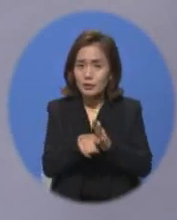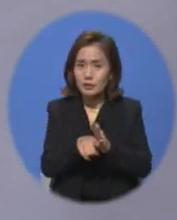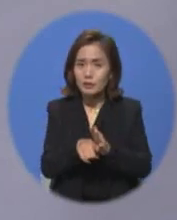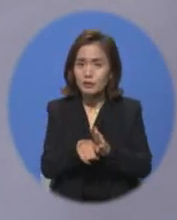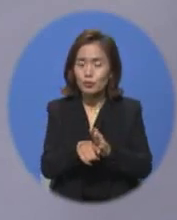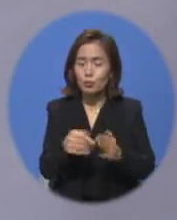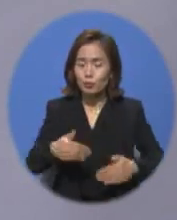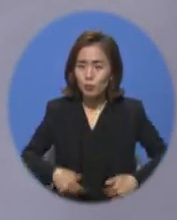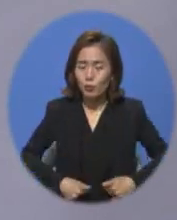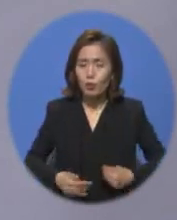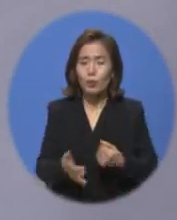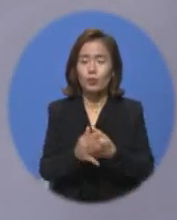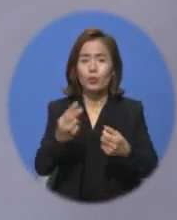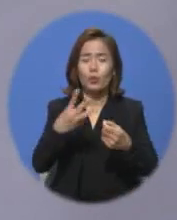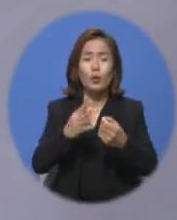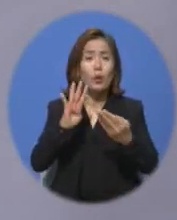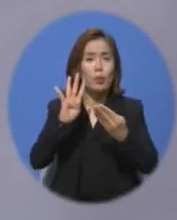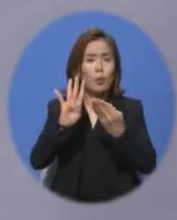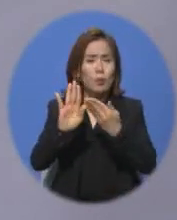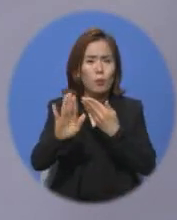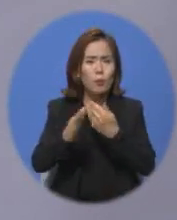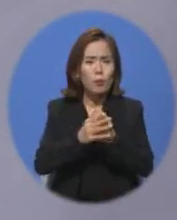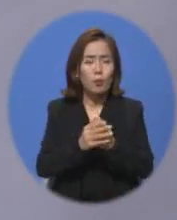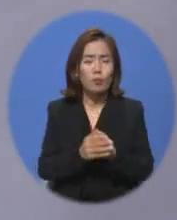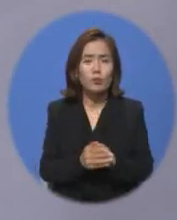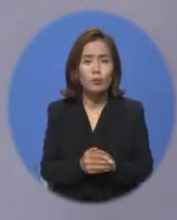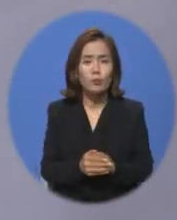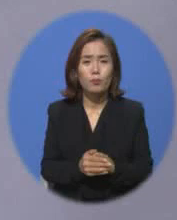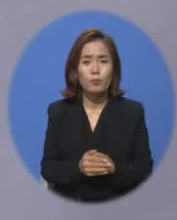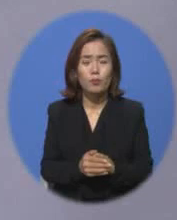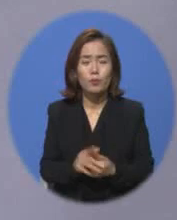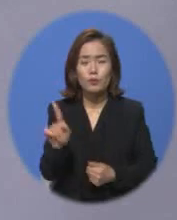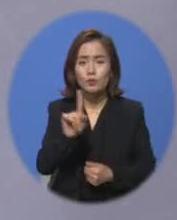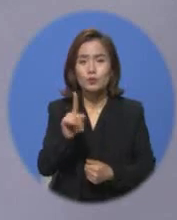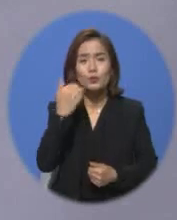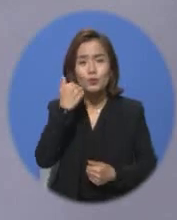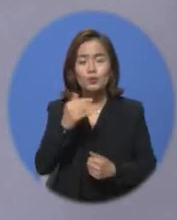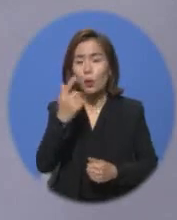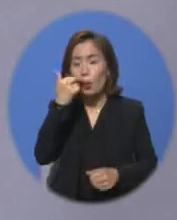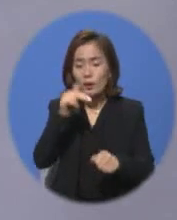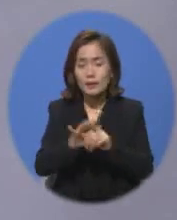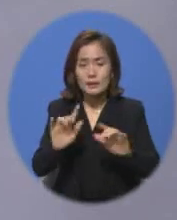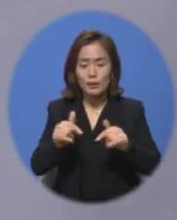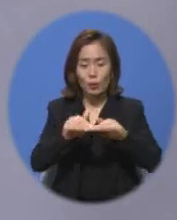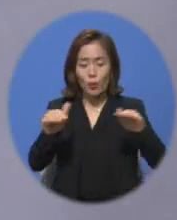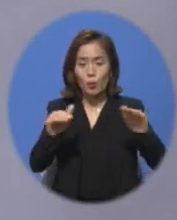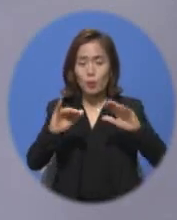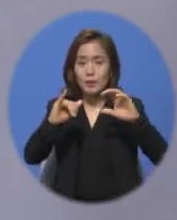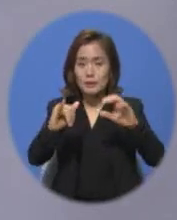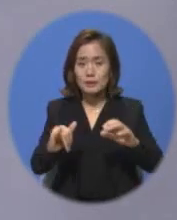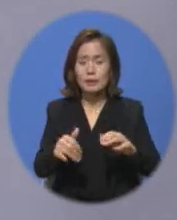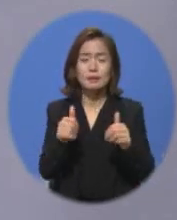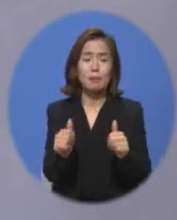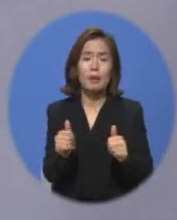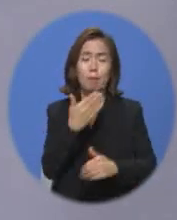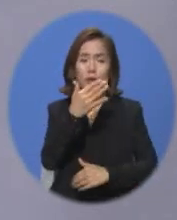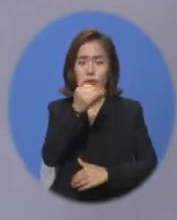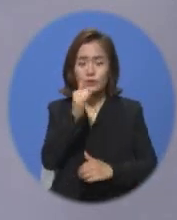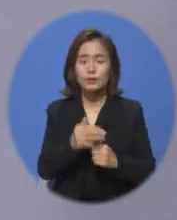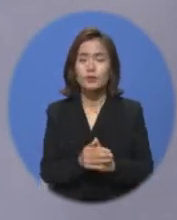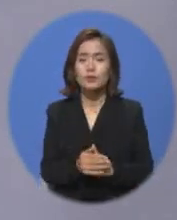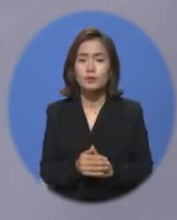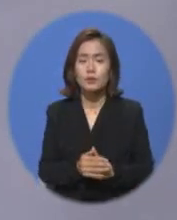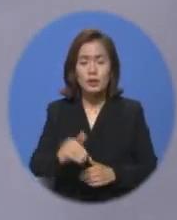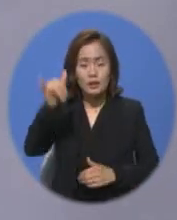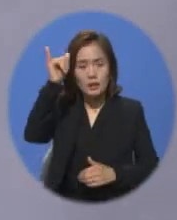, 관절을단련해야합니다.셋째, 우주와항공의미래시대를맞이하여 인공지능(AI )과로봇이시험